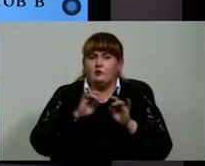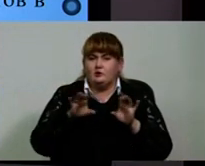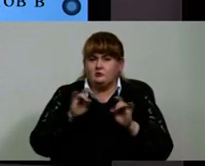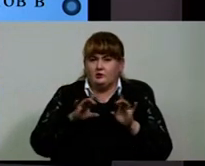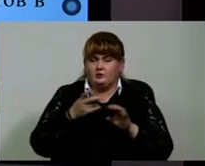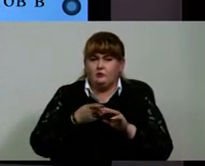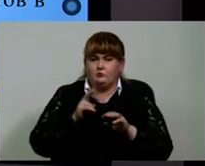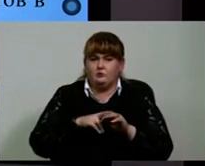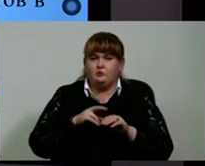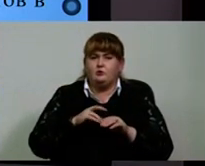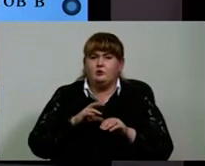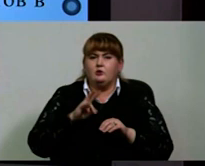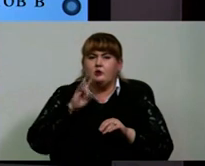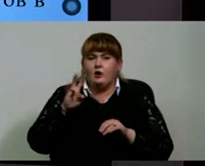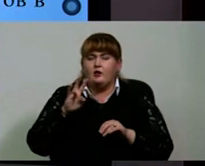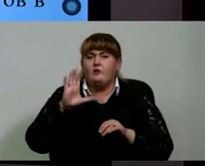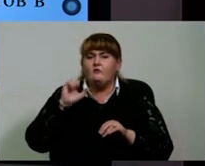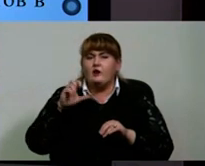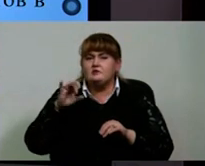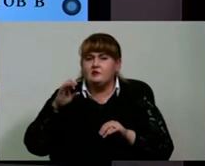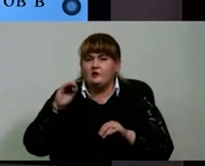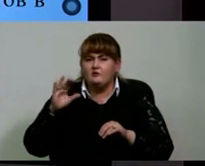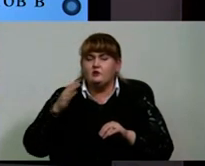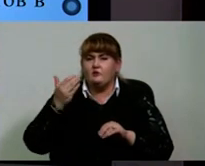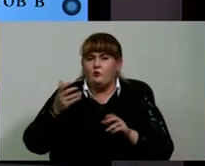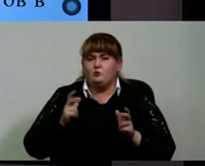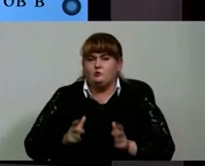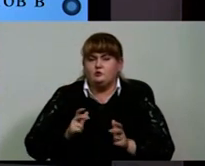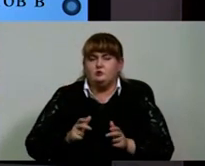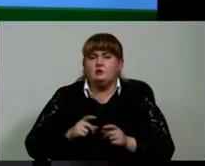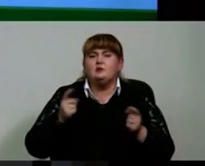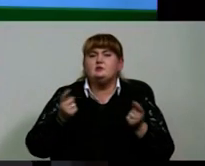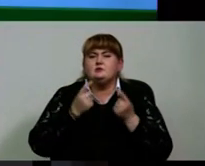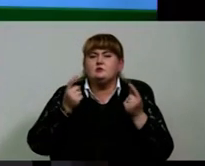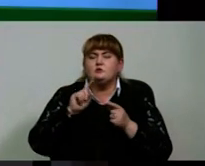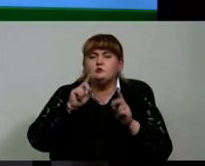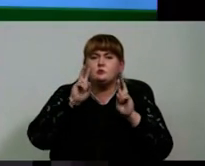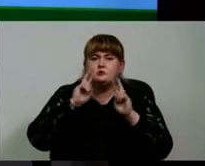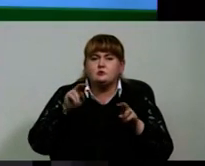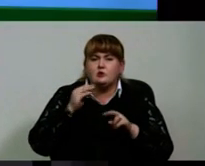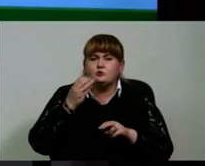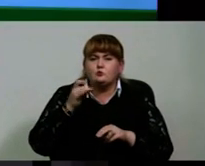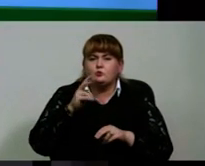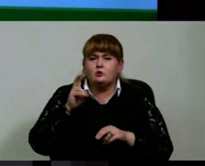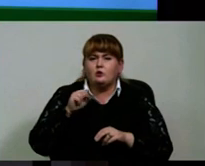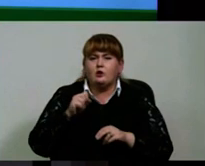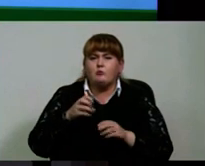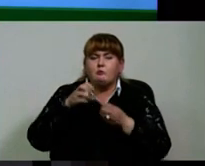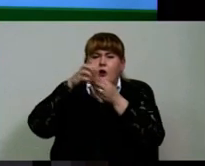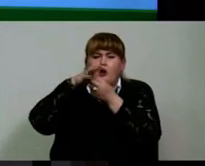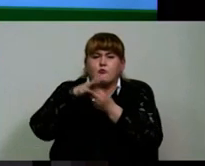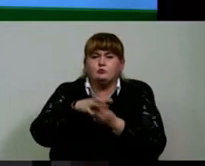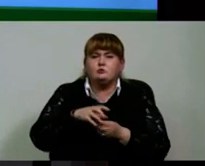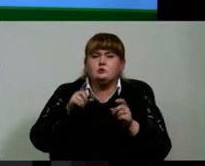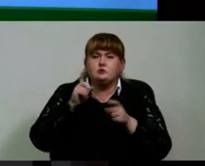рассказывал о Кремле Николай Васильевич, очевидно, его учитель. Единственное, чего не знает Шурка, парашютов в